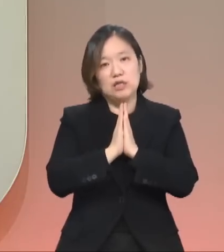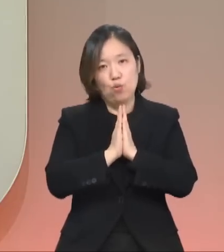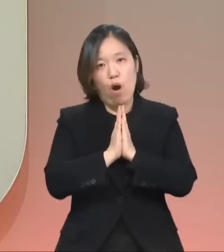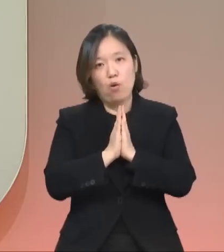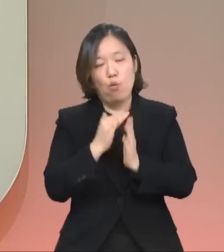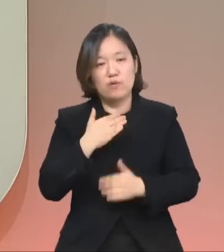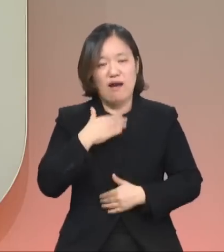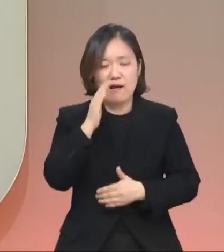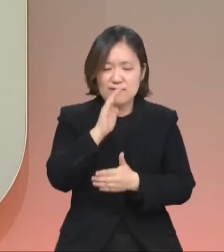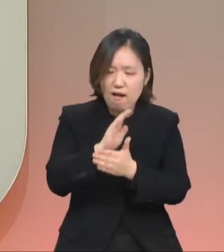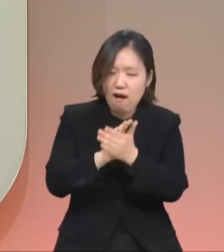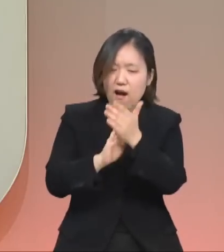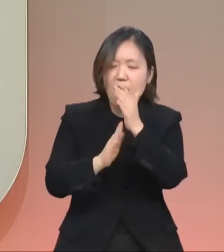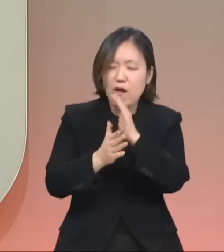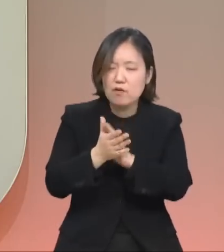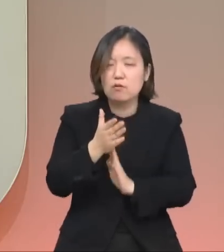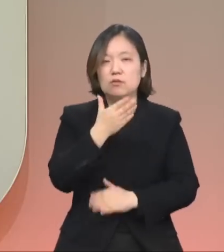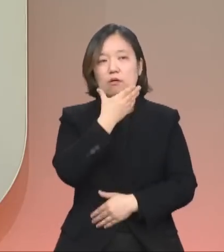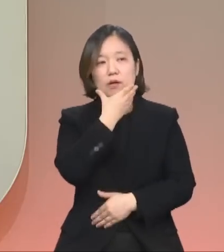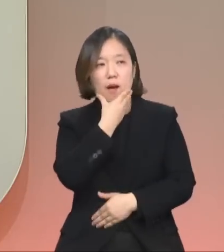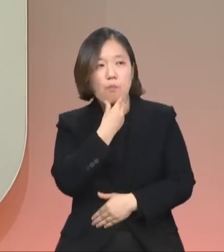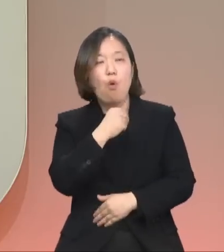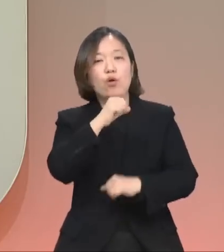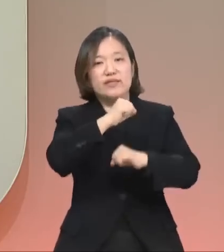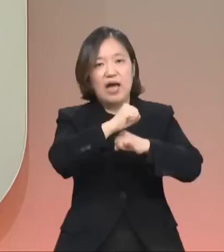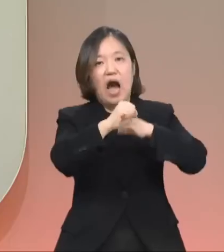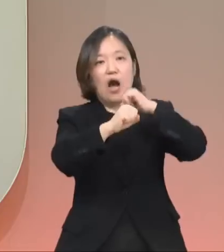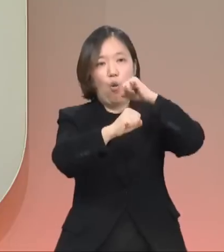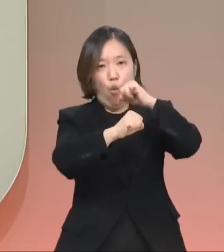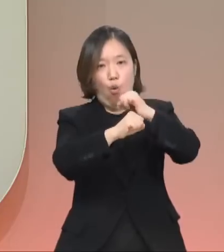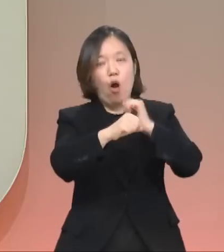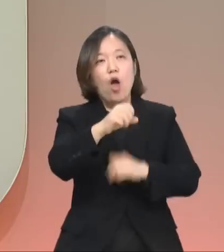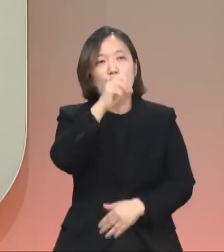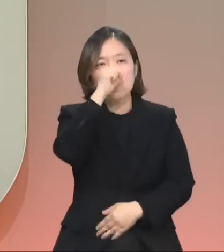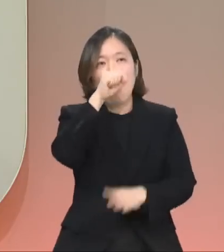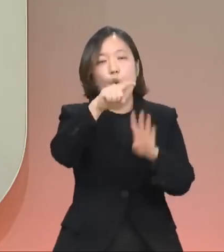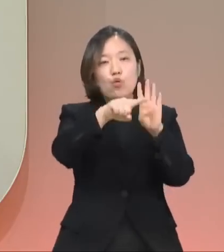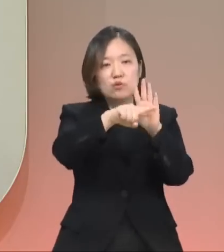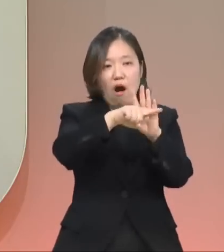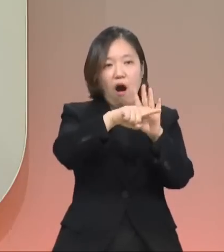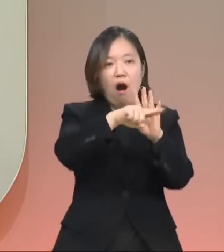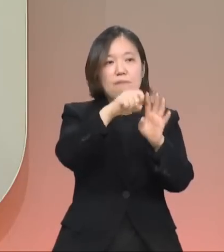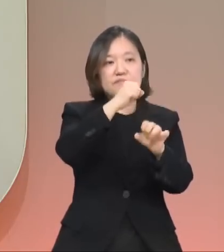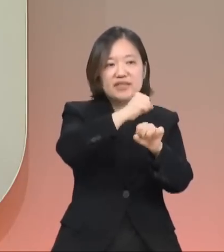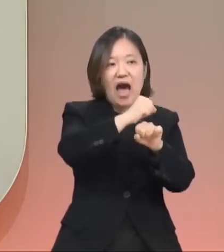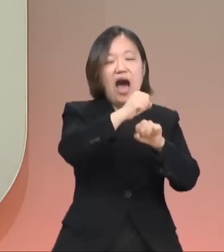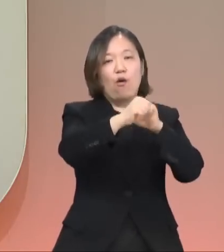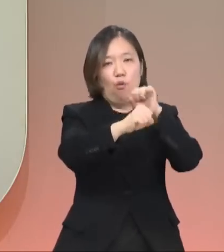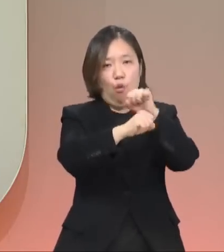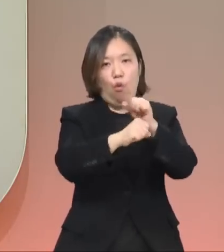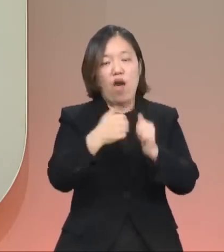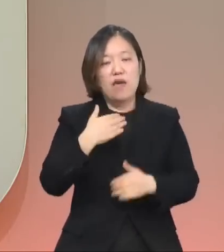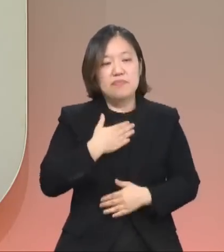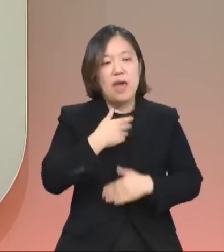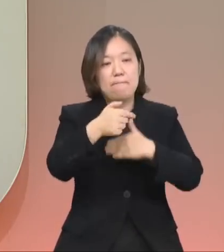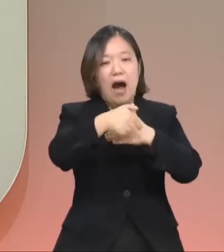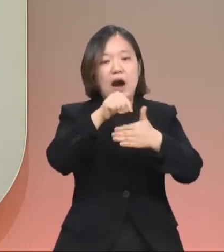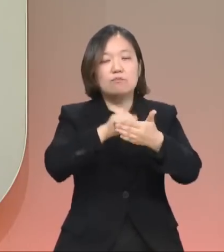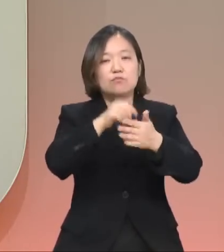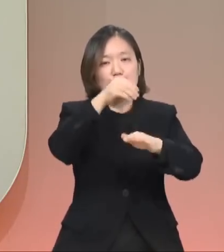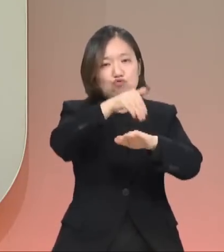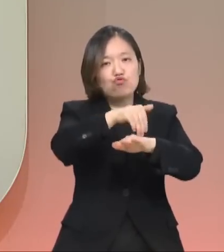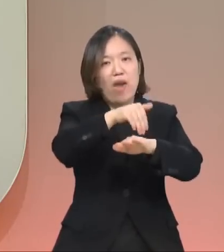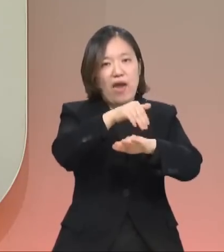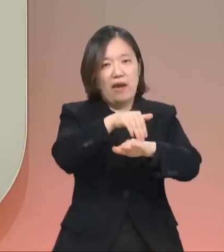정성스럽게 복과 선업을 짓고 내가 내 마음을 잘 닦았기 때문에 내 업장이 소멸하고